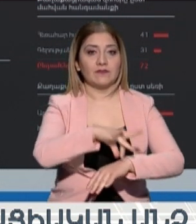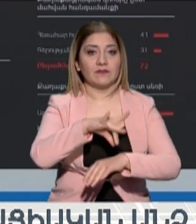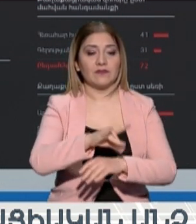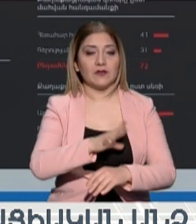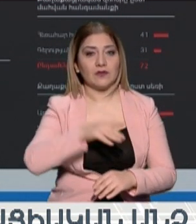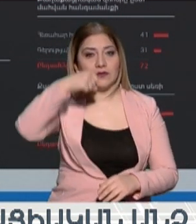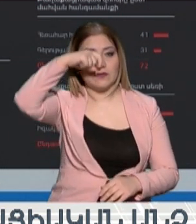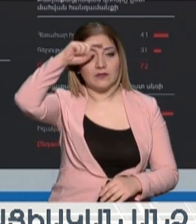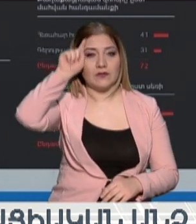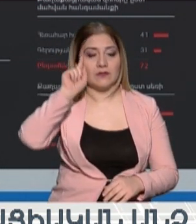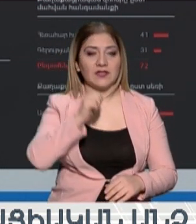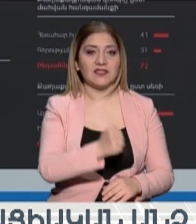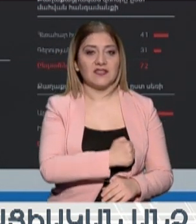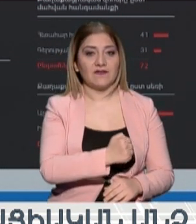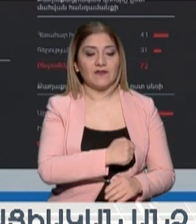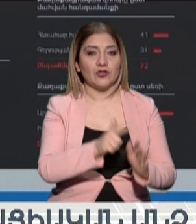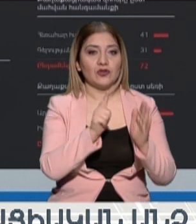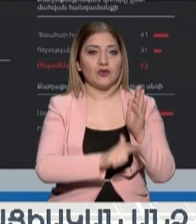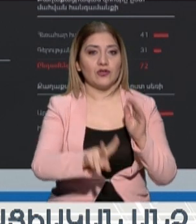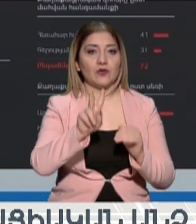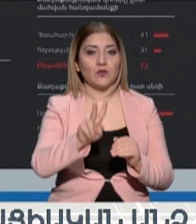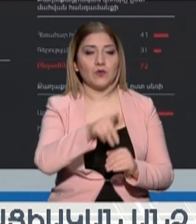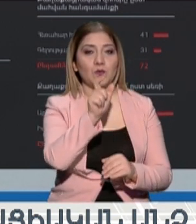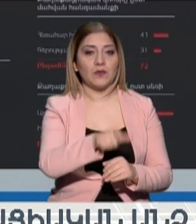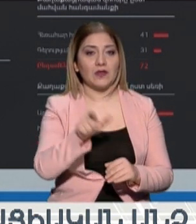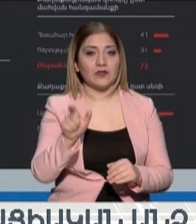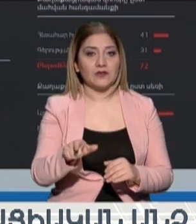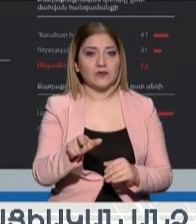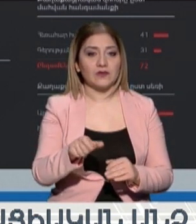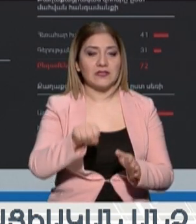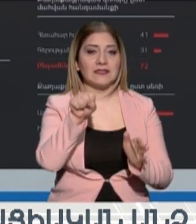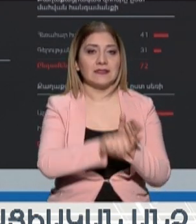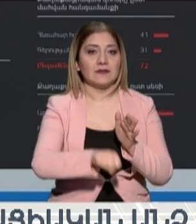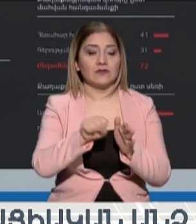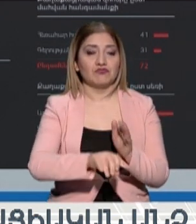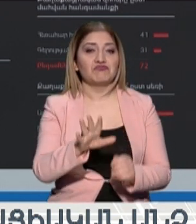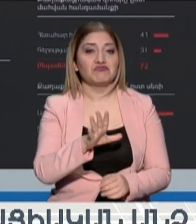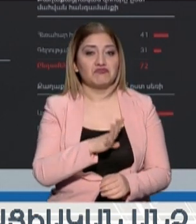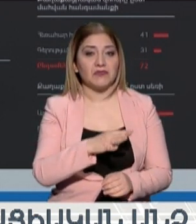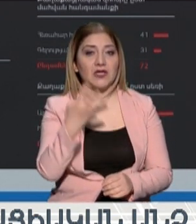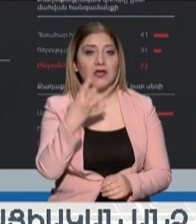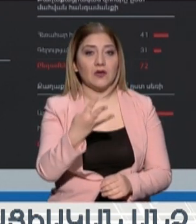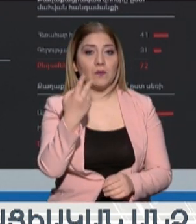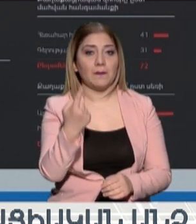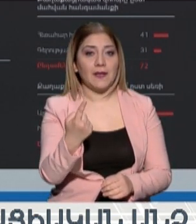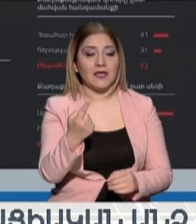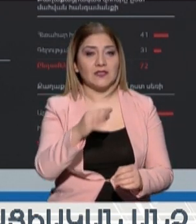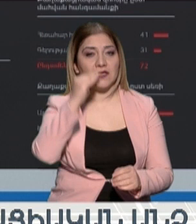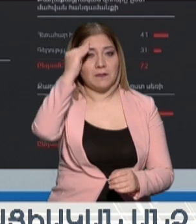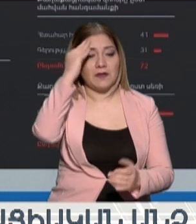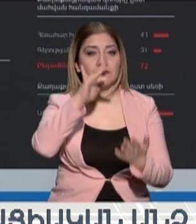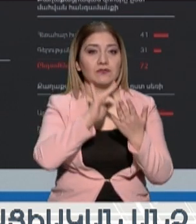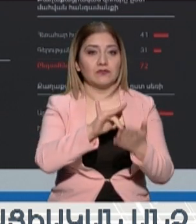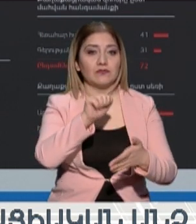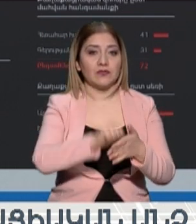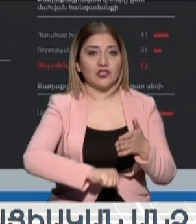է Ադրբեջանի զինված ուժերի կողմից 72 քաղաքացիական անձանց սպանության դեպք, որից 41-ը թիրախային